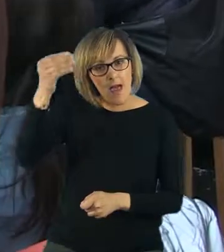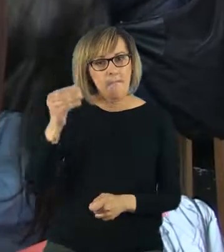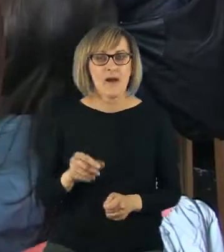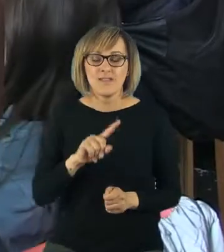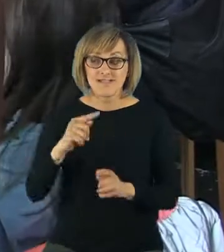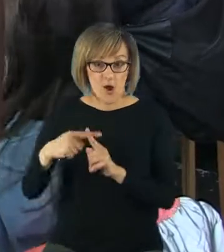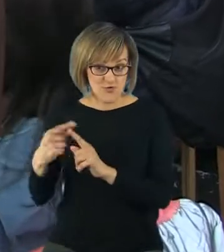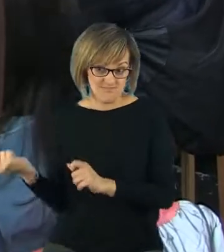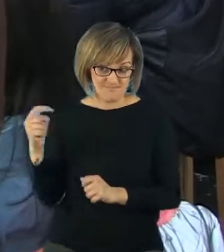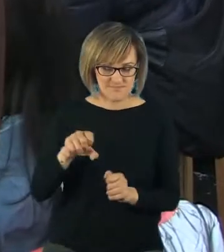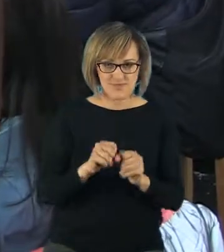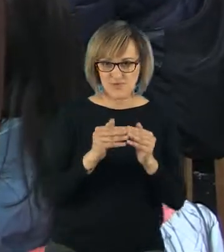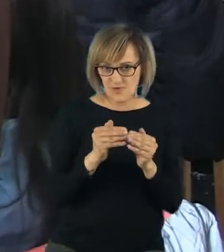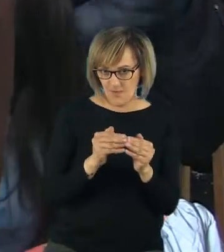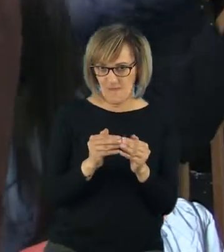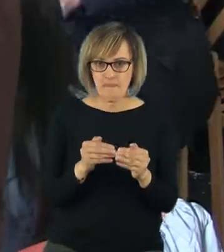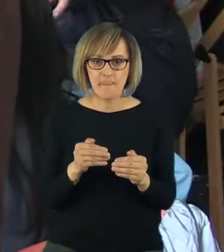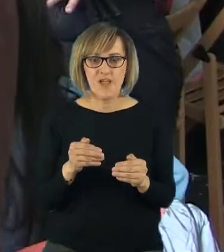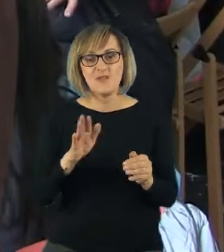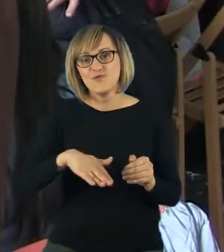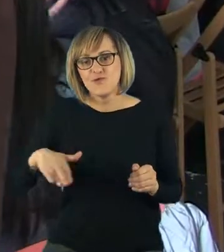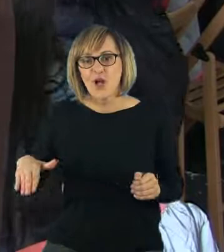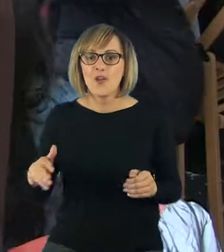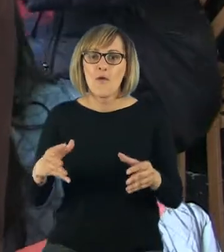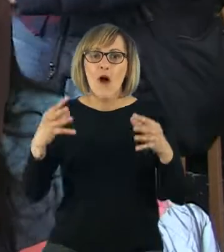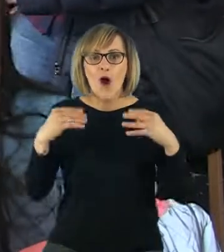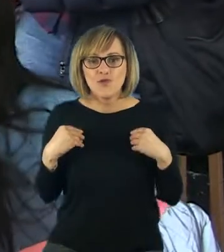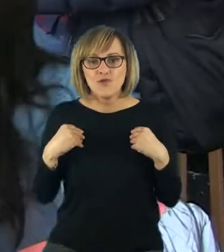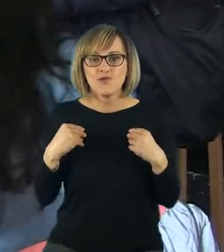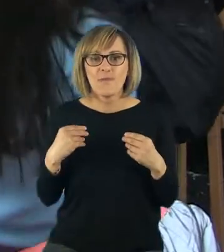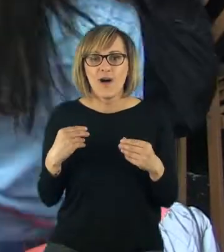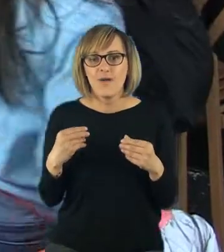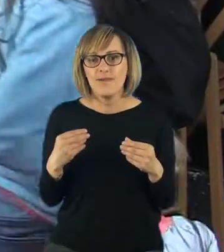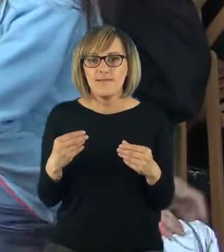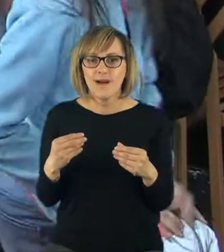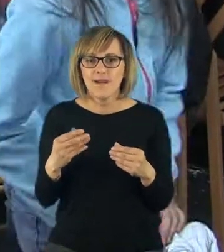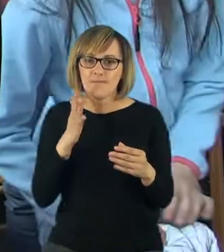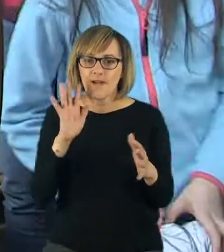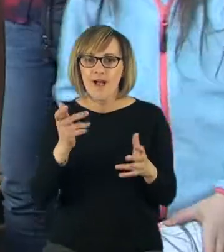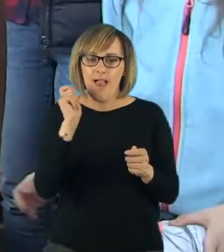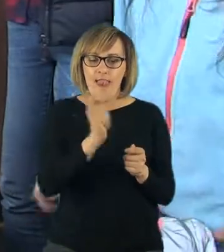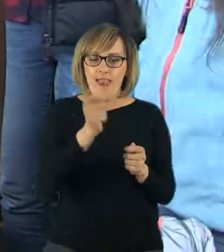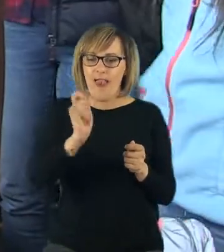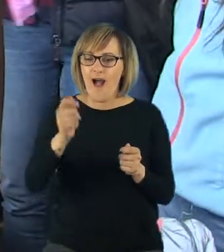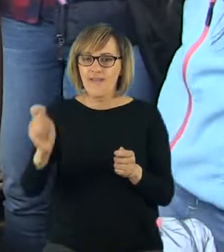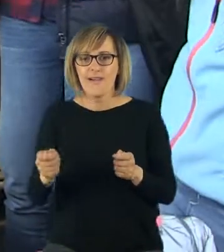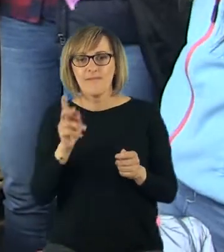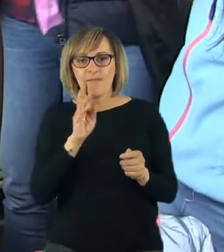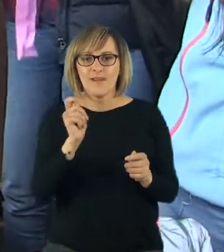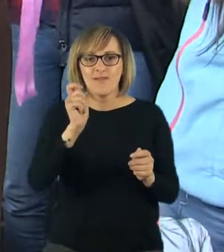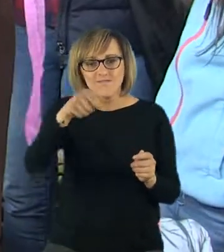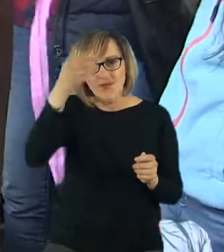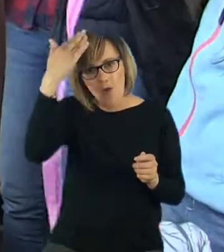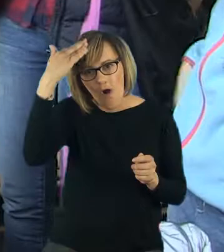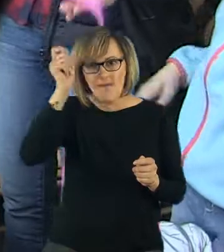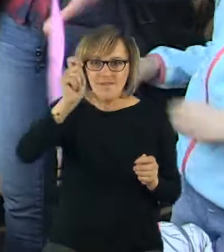z kościoła, to dzieci jak gdyby dostawały takie lanie symboliczne, czyli